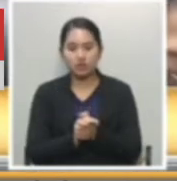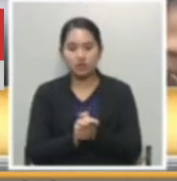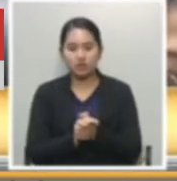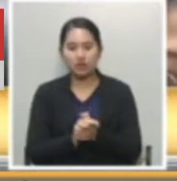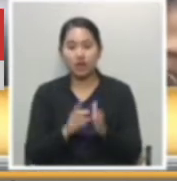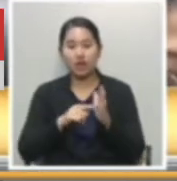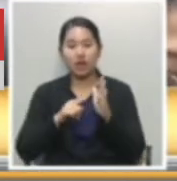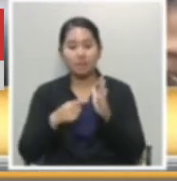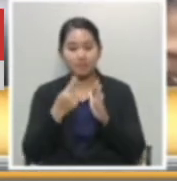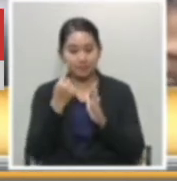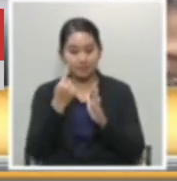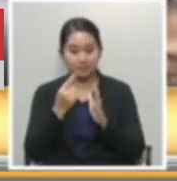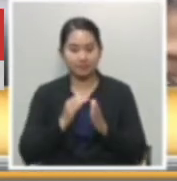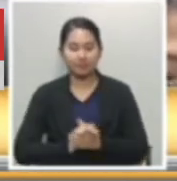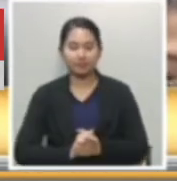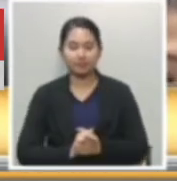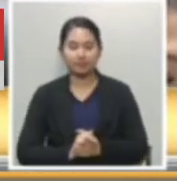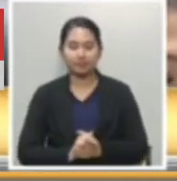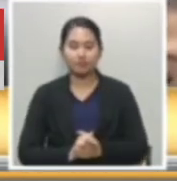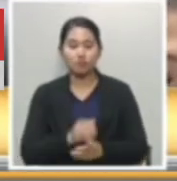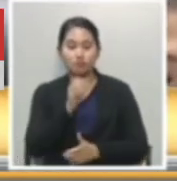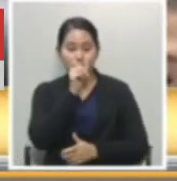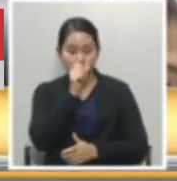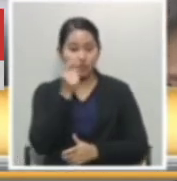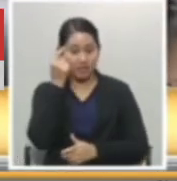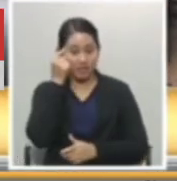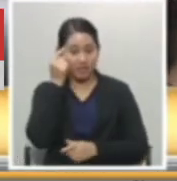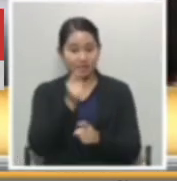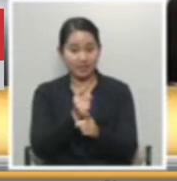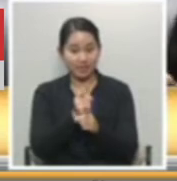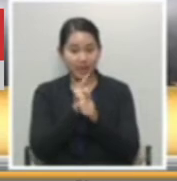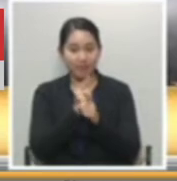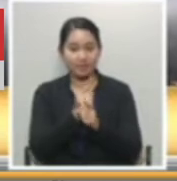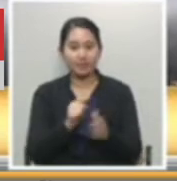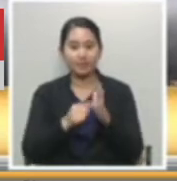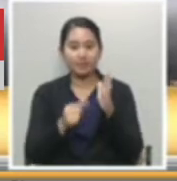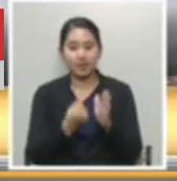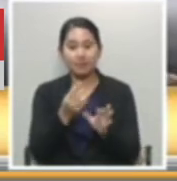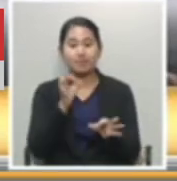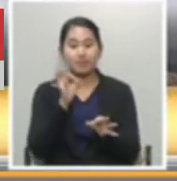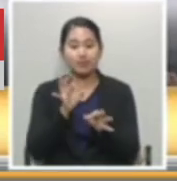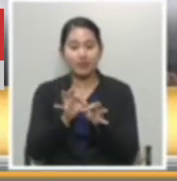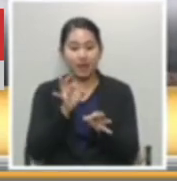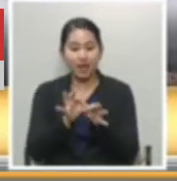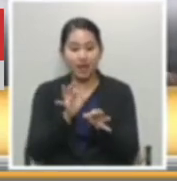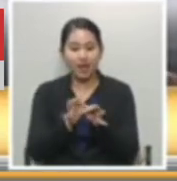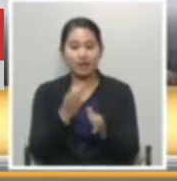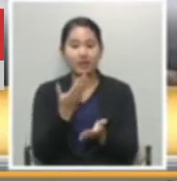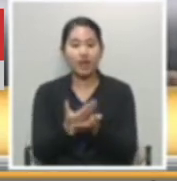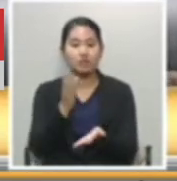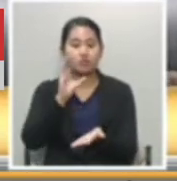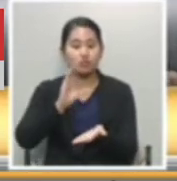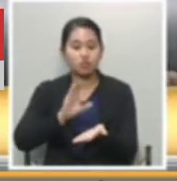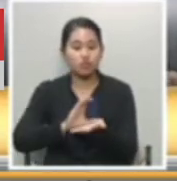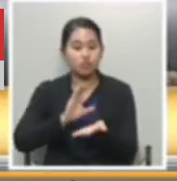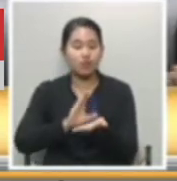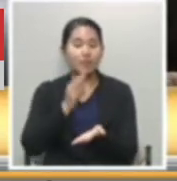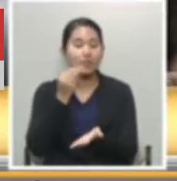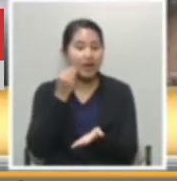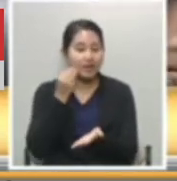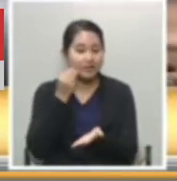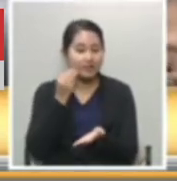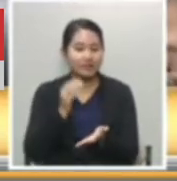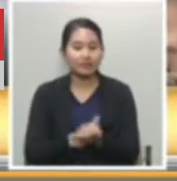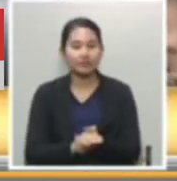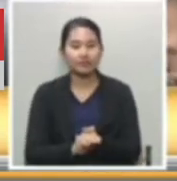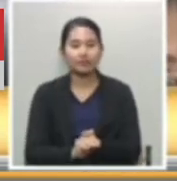ริ่มต้นนะครับท่านประธานคิดตามผมนะครับตั้งธนาคารประชาชนหรือที่เราเรียกว่ากองทุนหมู่บ้านนะครับกองทุนหมู่บ้าน